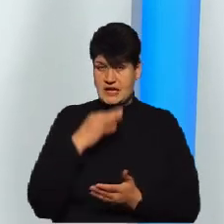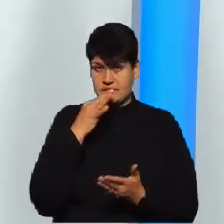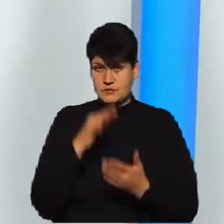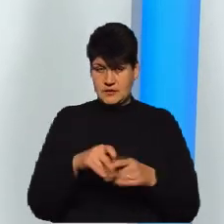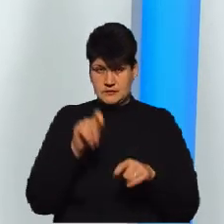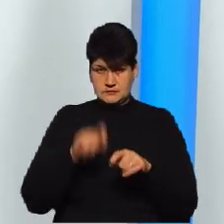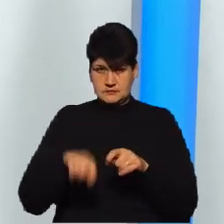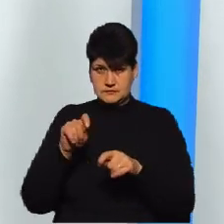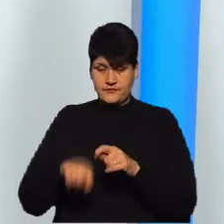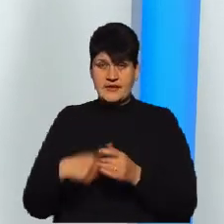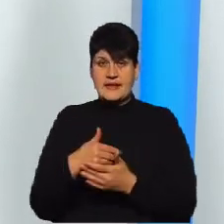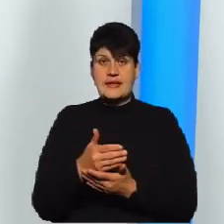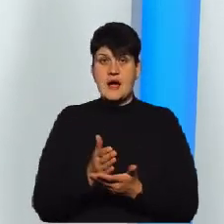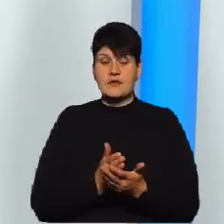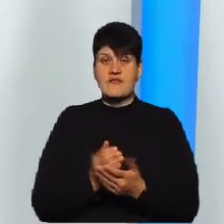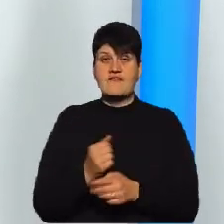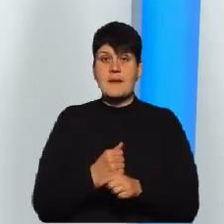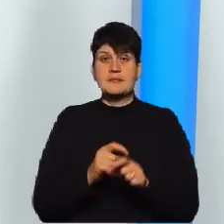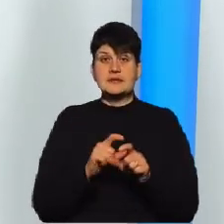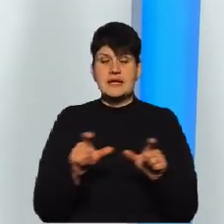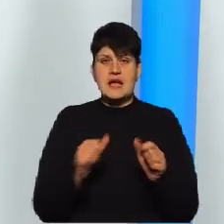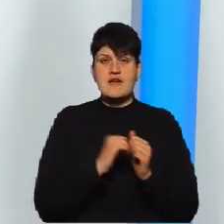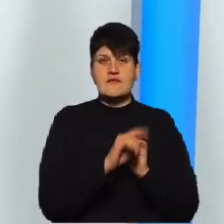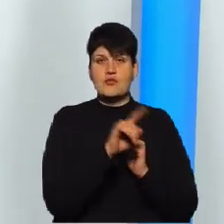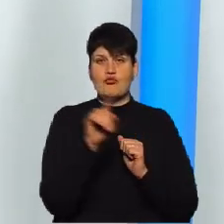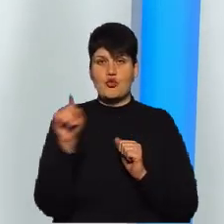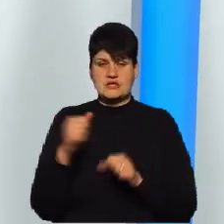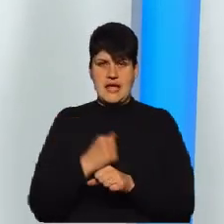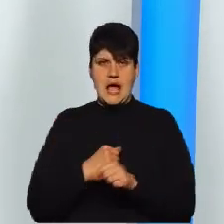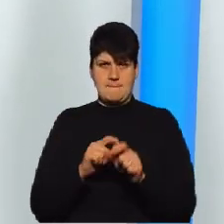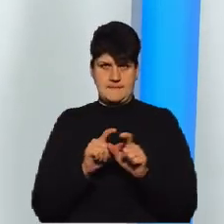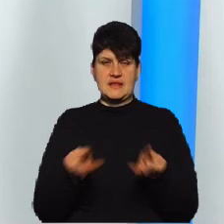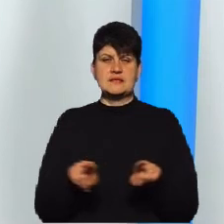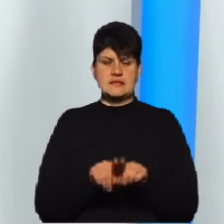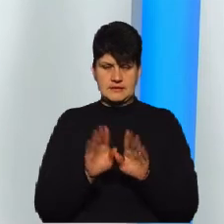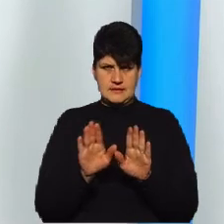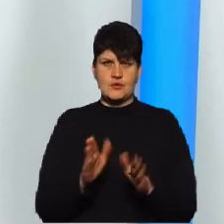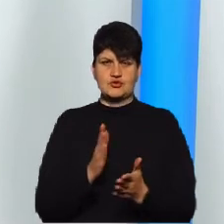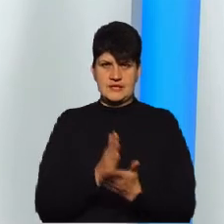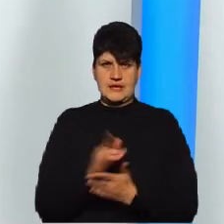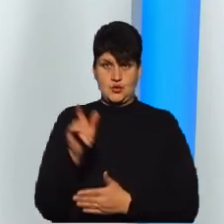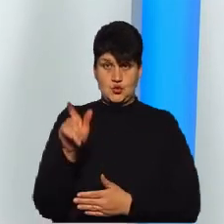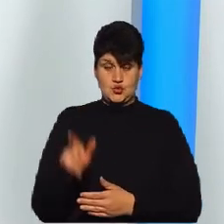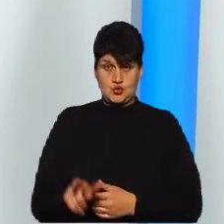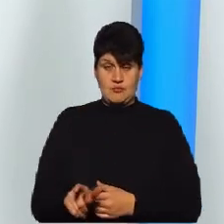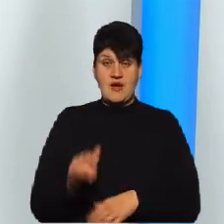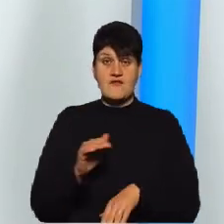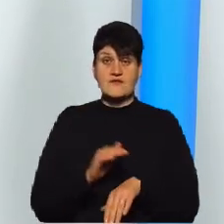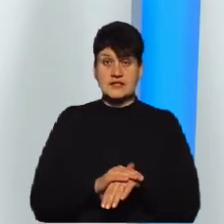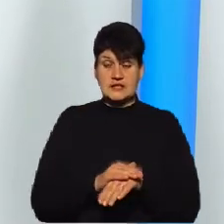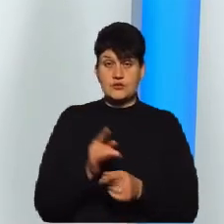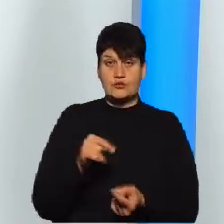лікарських засобів на аптечному складі, і в кожній аптечному закладі так само є така особа. Фактично, відповідно до